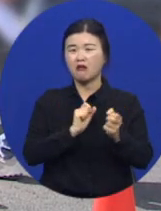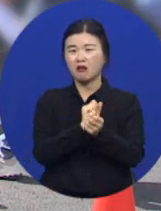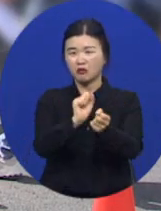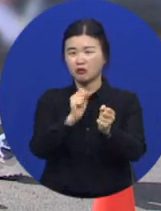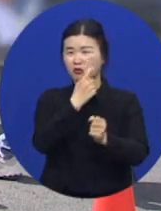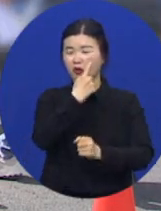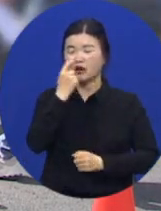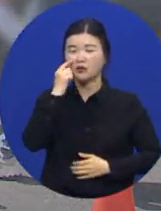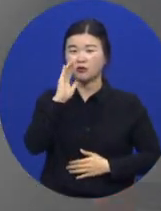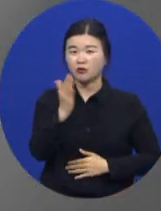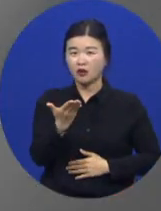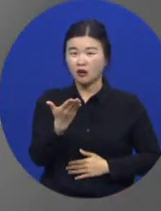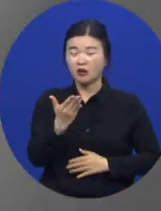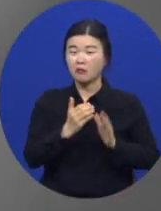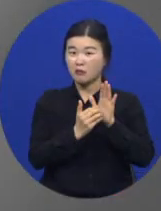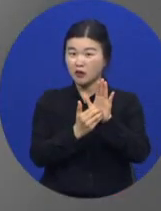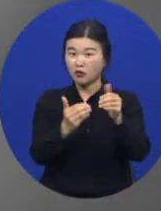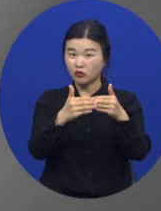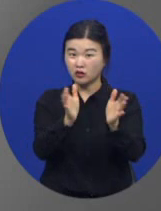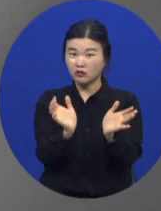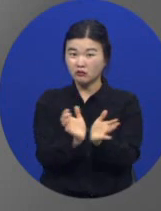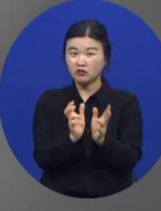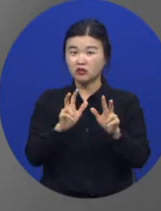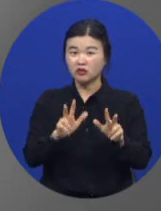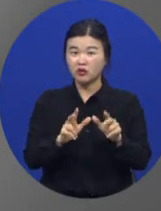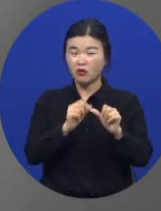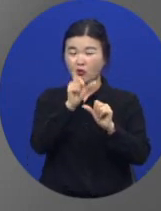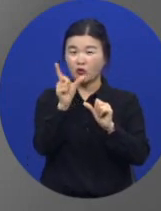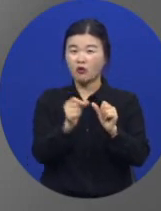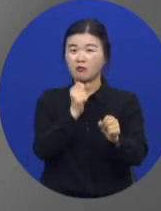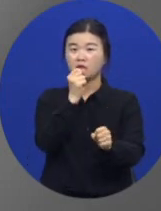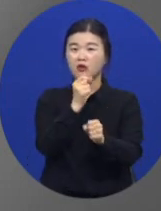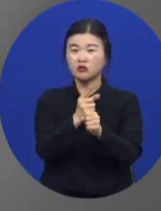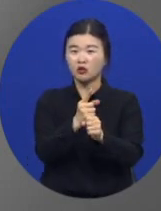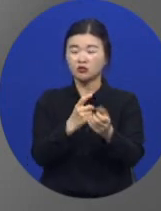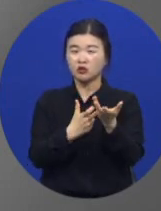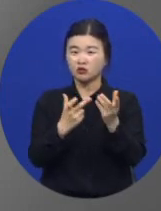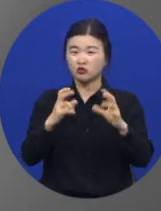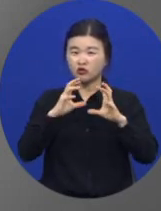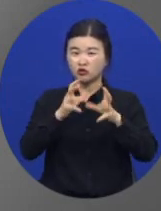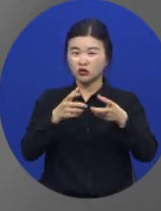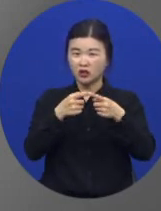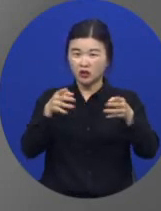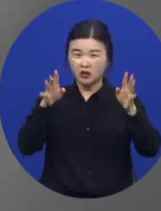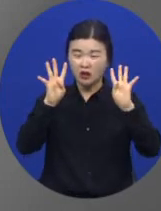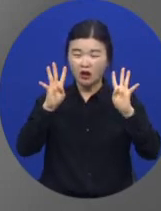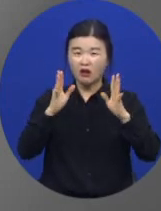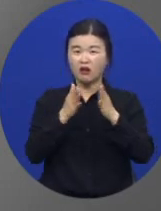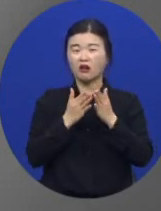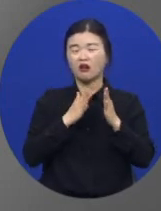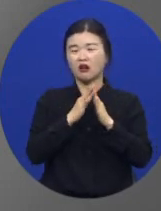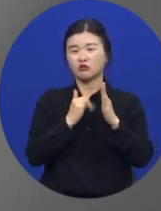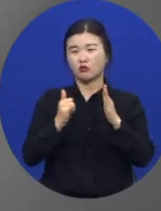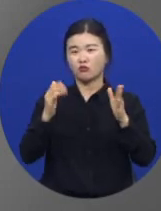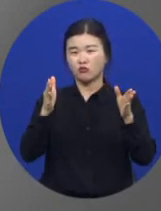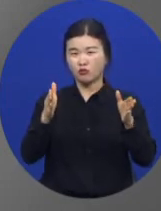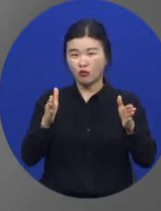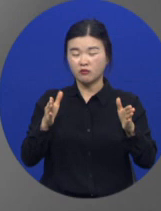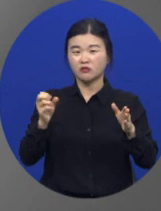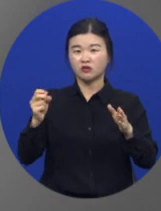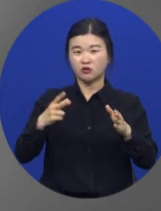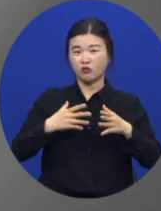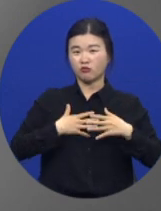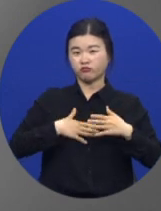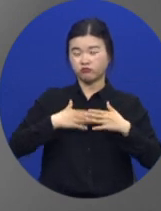확인됐습니다. 방역당국은 이번 달 이어진 지역 감염이 제주국제대 레슬링부와 가족 모임, 목욕탕 등